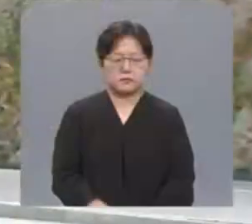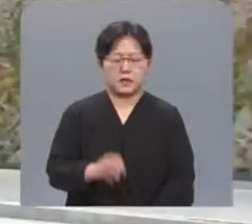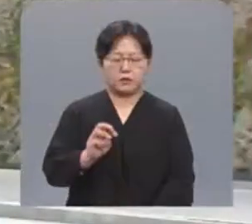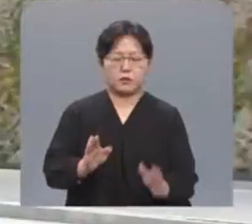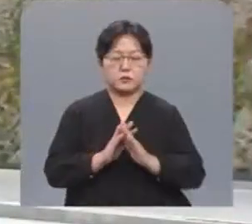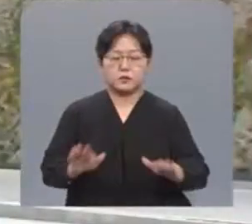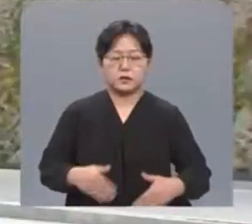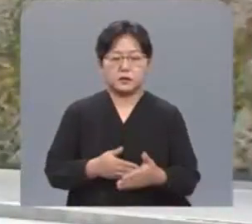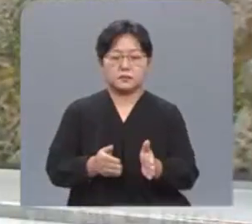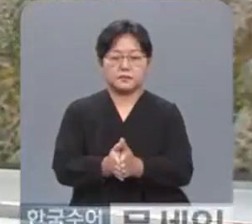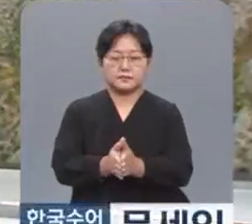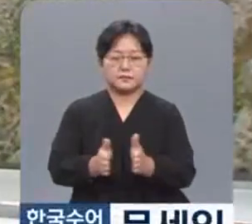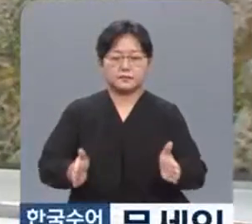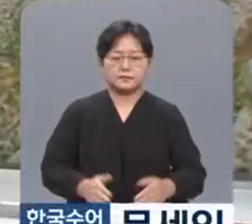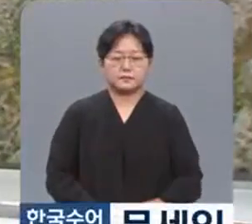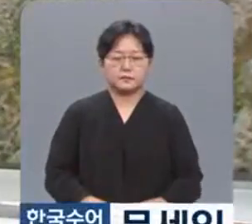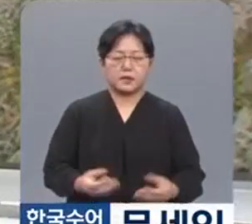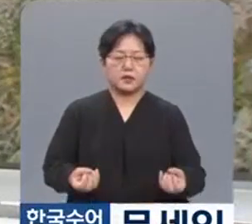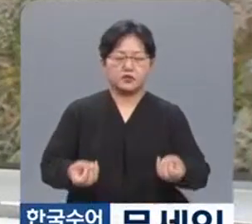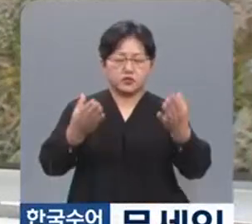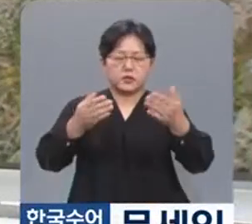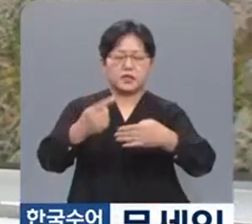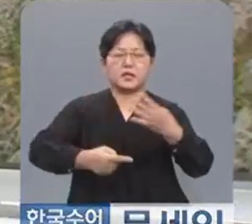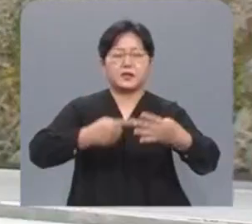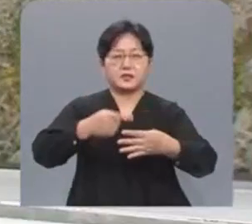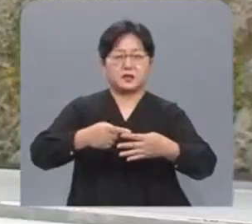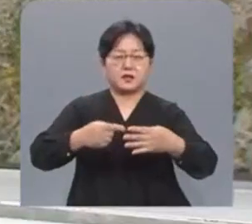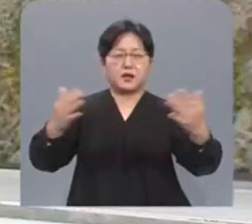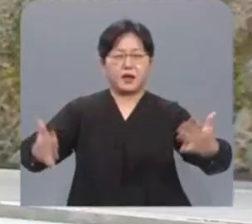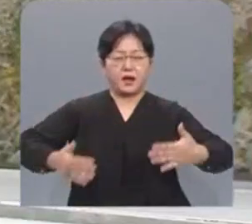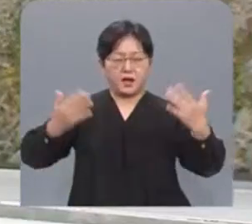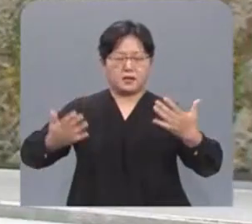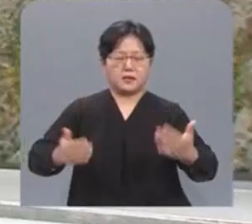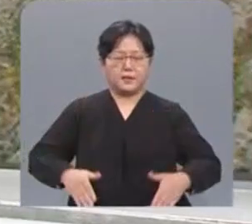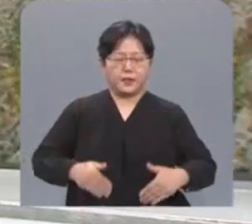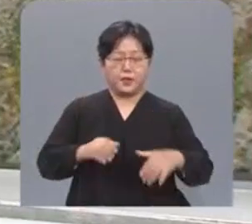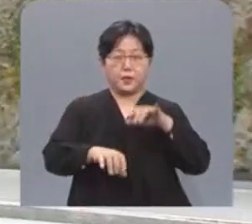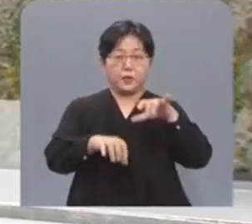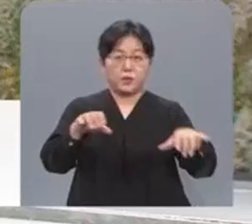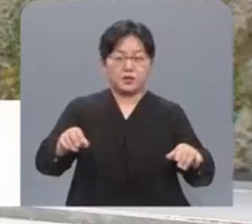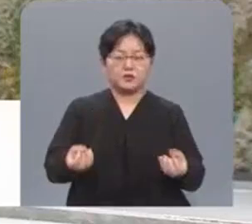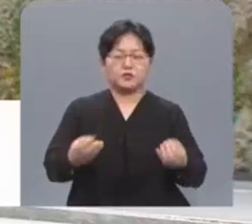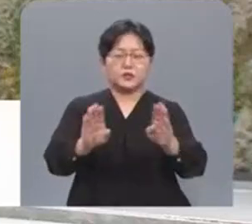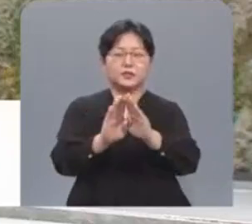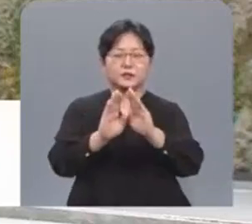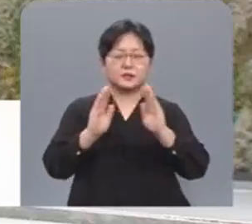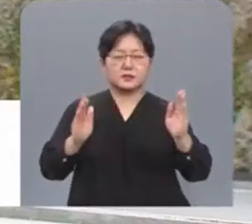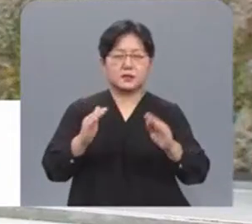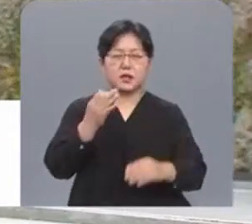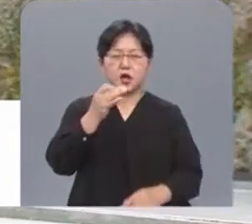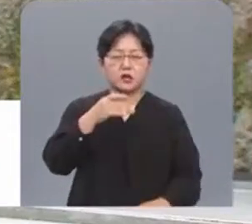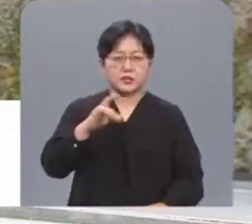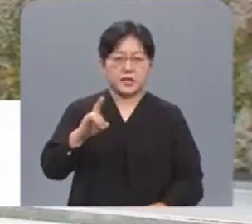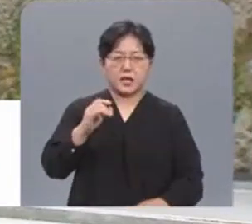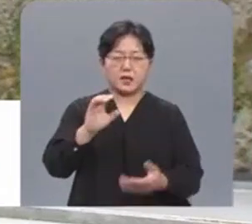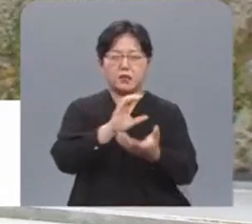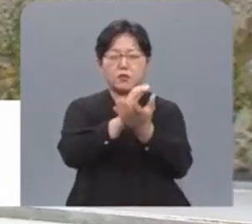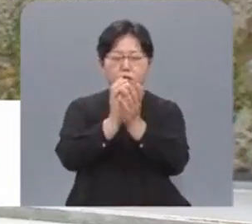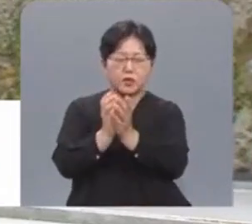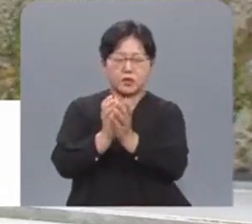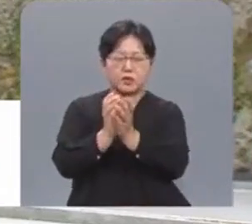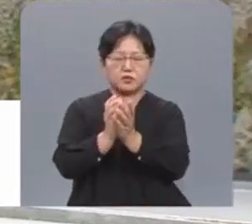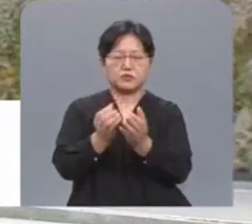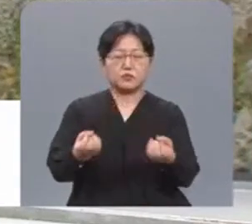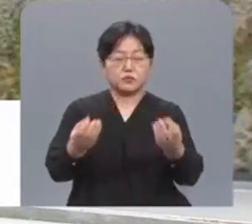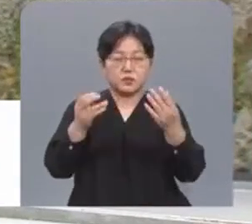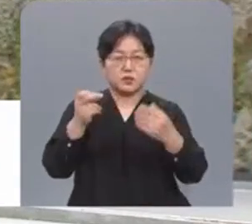광주 전남권 뉴스입니다. 이 축제의 계절 가을을 맞아 남도 곳곳에서 축제가 시작됐습니다. 억새와 코스모스 등